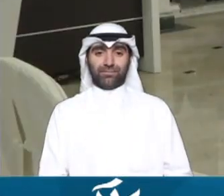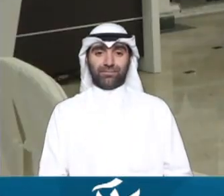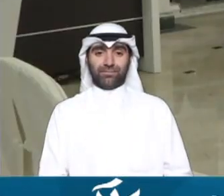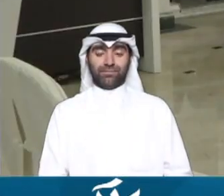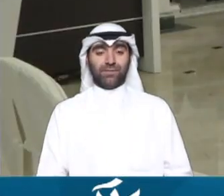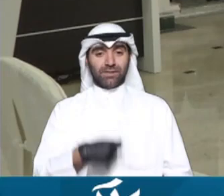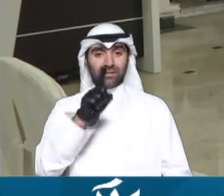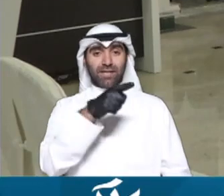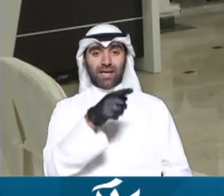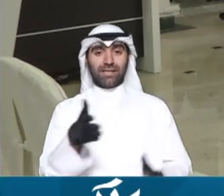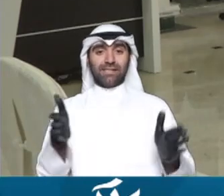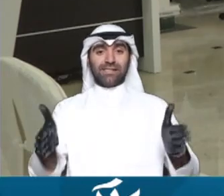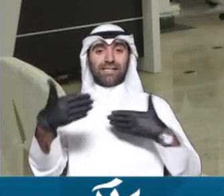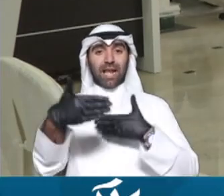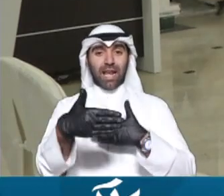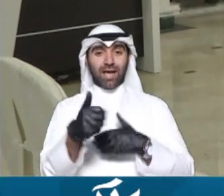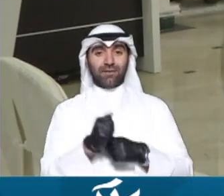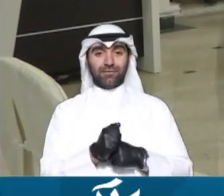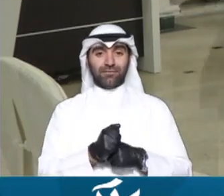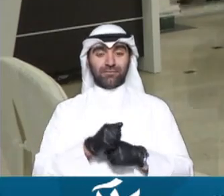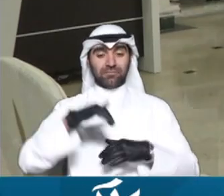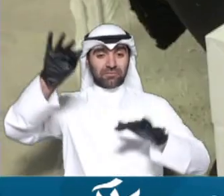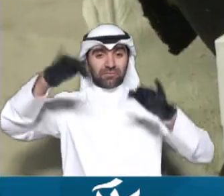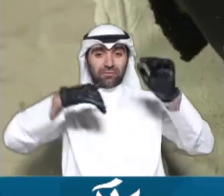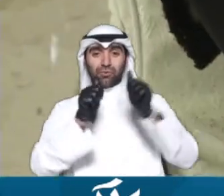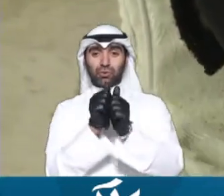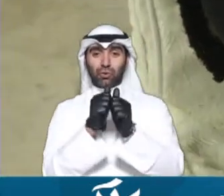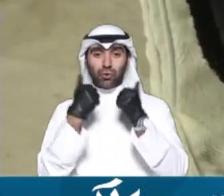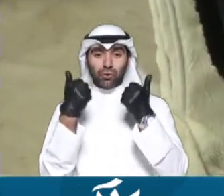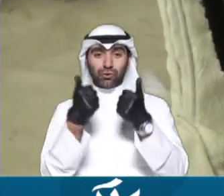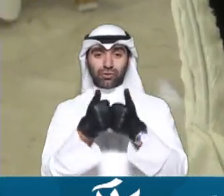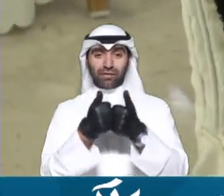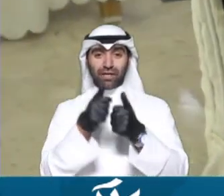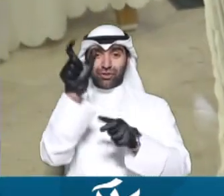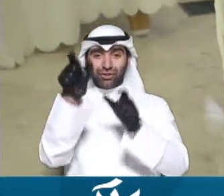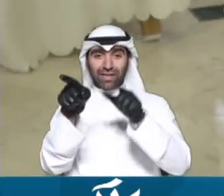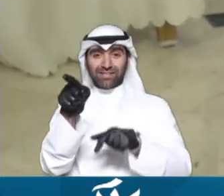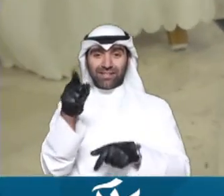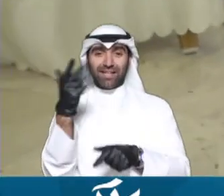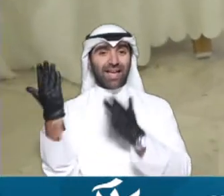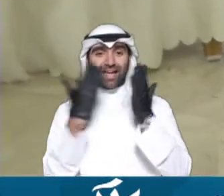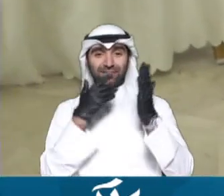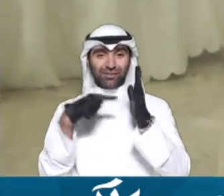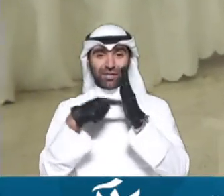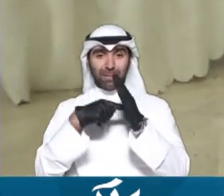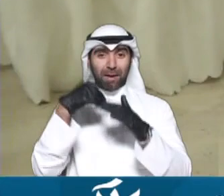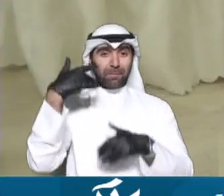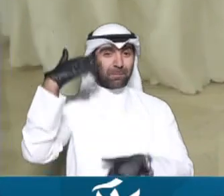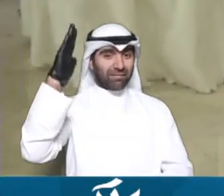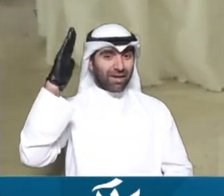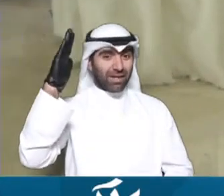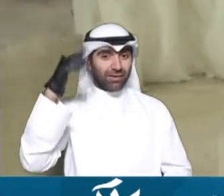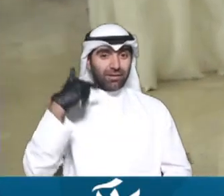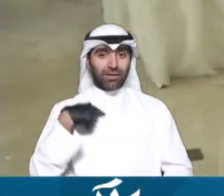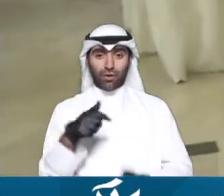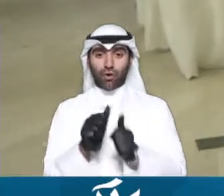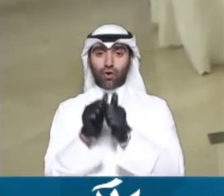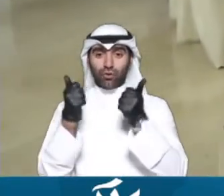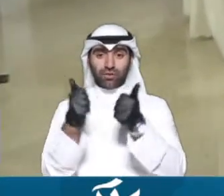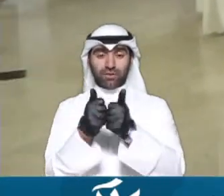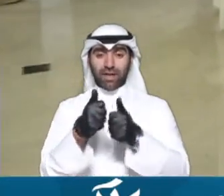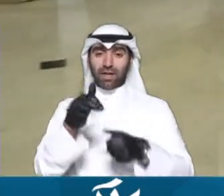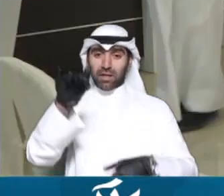السلة الوقائية هذه، يبون أهاليهم يبون الأدوات أو المواد، وإحنا نأخذها نستلمها منهم بصندوق مع شركة